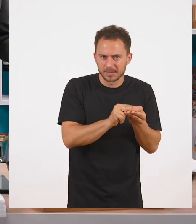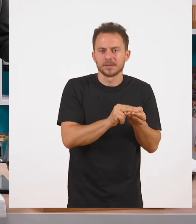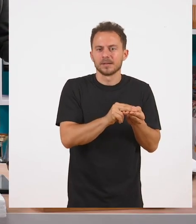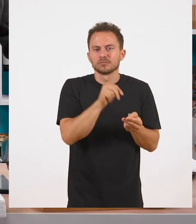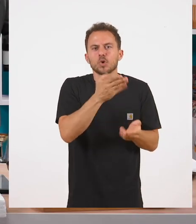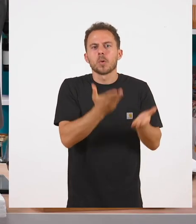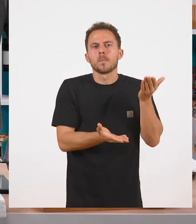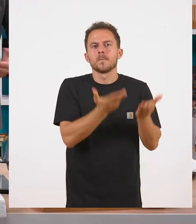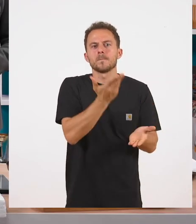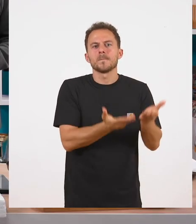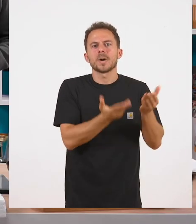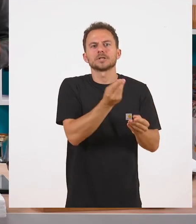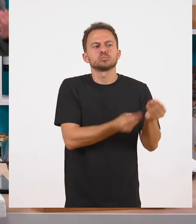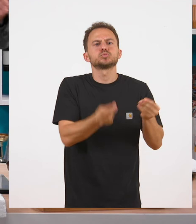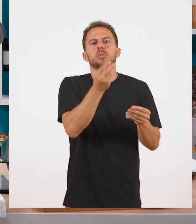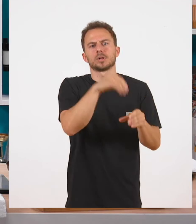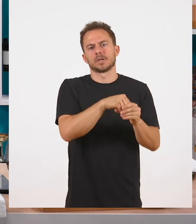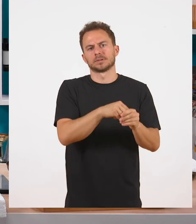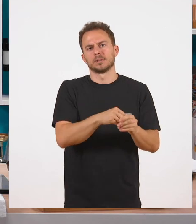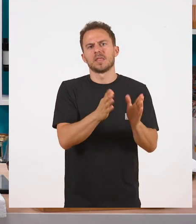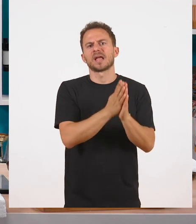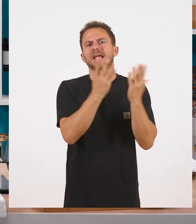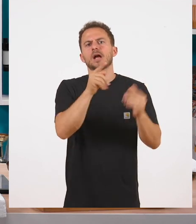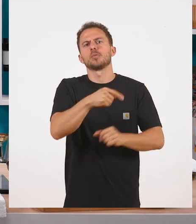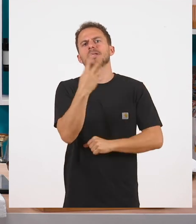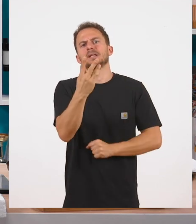έχει πιο πολλά γραμμάρια. 19,3 γραμμάρια σε σχέση με τα υπόλοιπα.